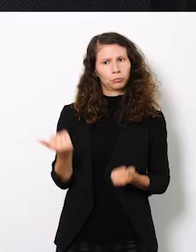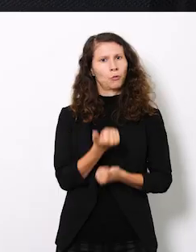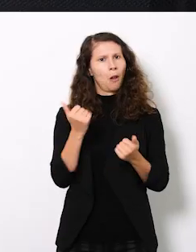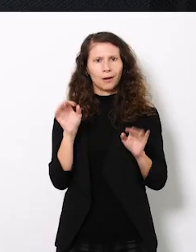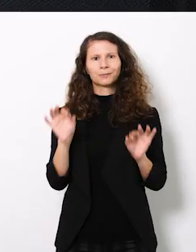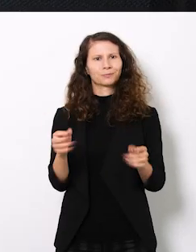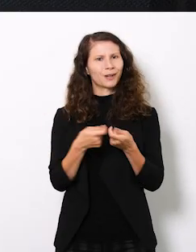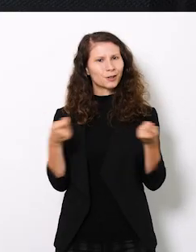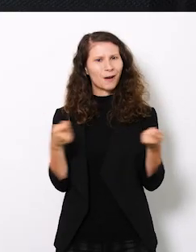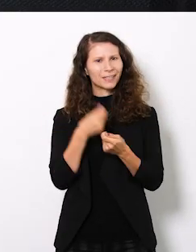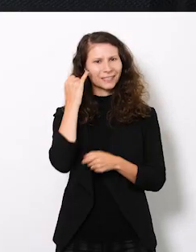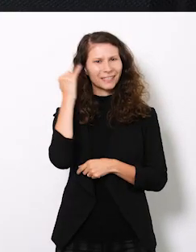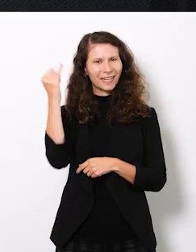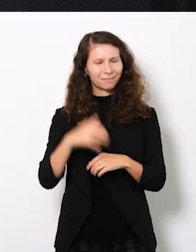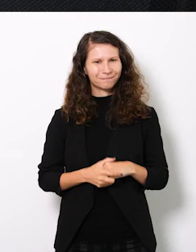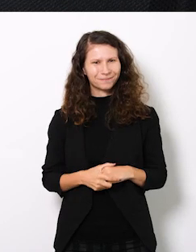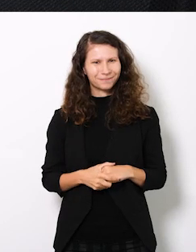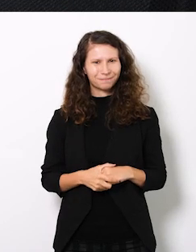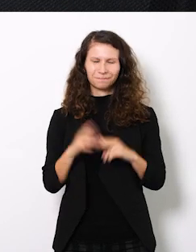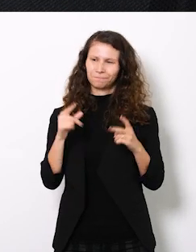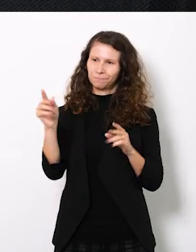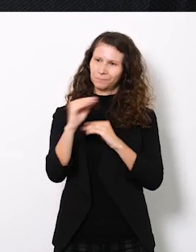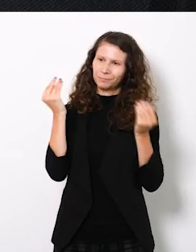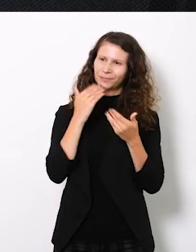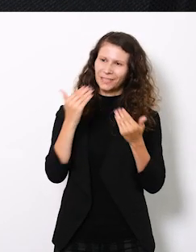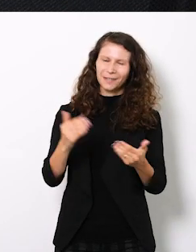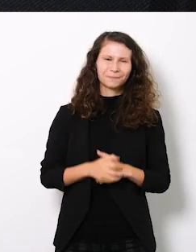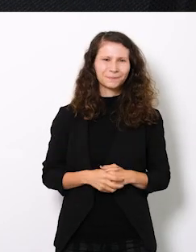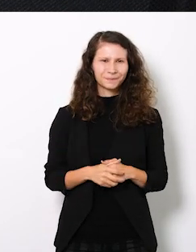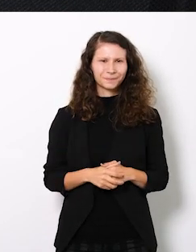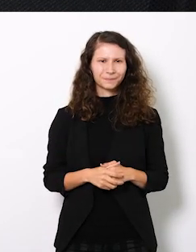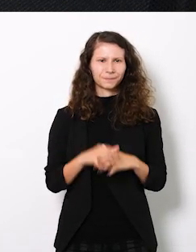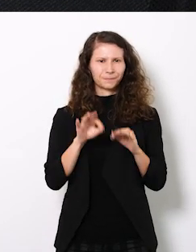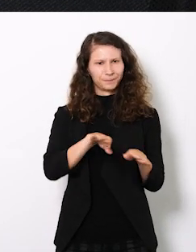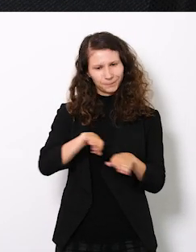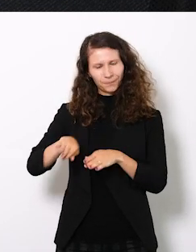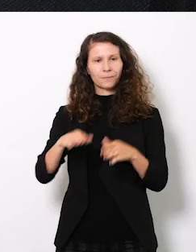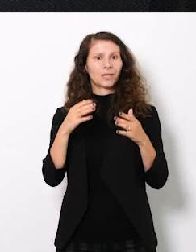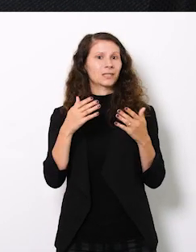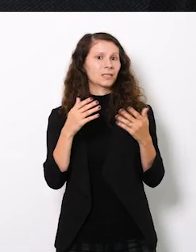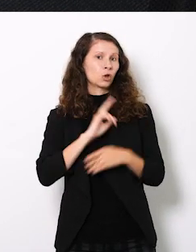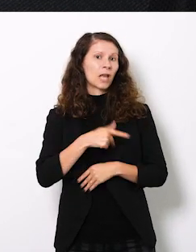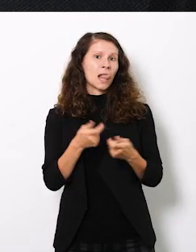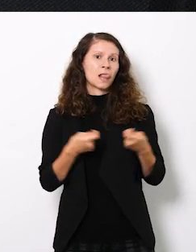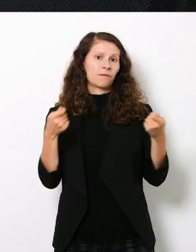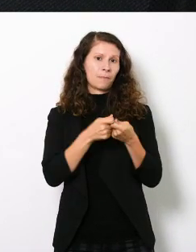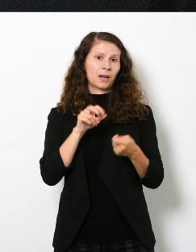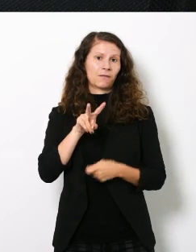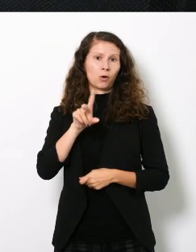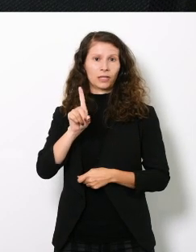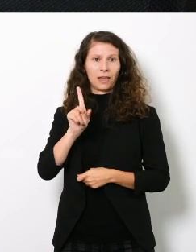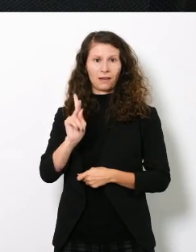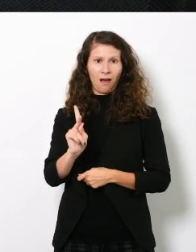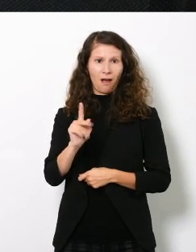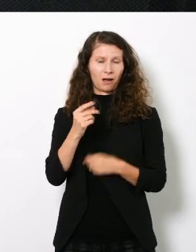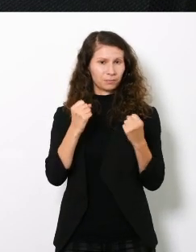spannende Idee, die Sie da mit uns geteilt haben. Kommen wir zu einem Kernthema des Sozialverband VdK und das ist